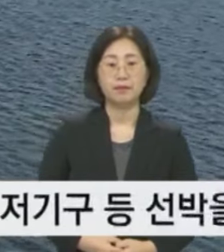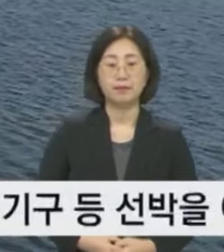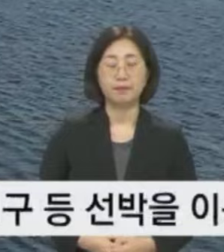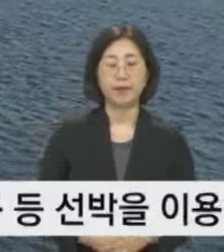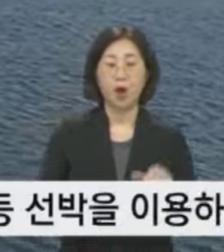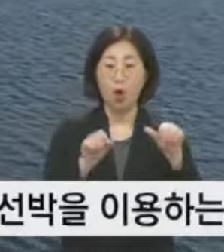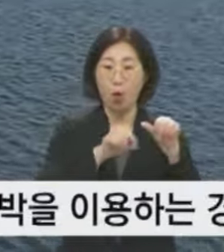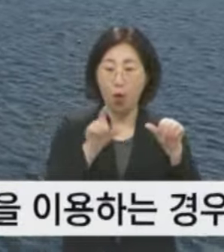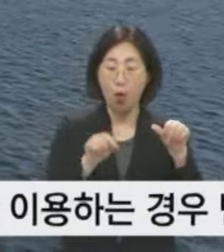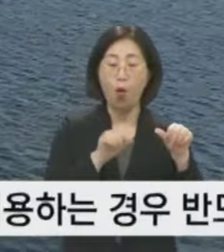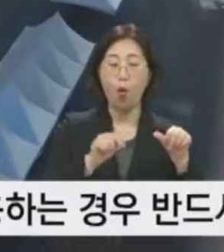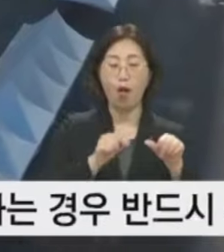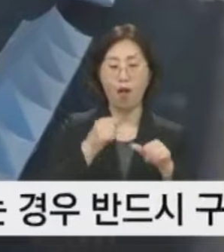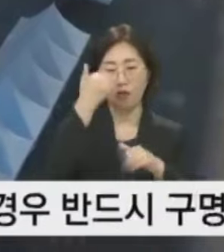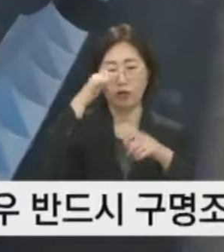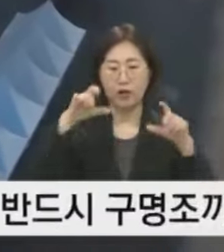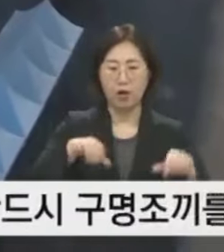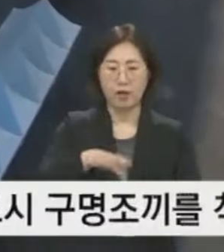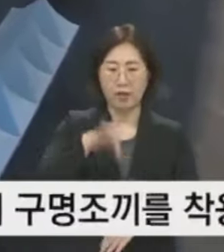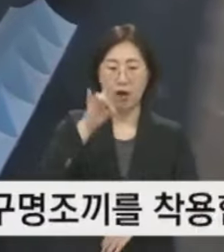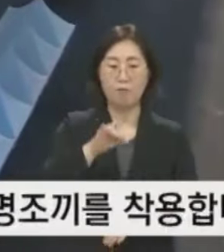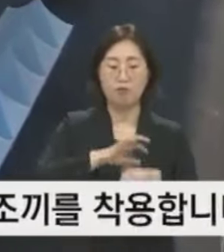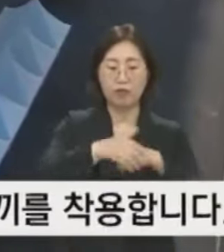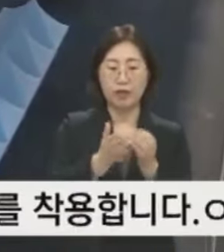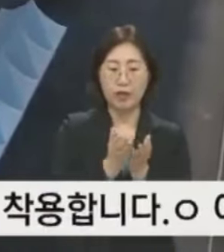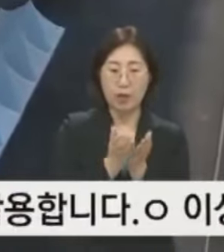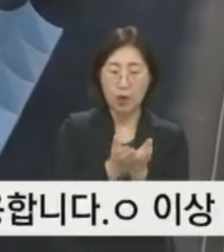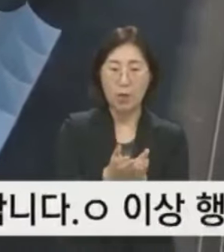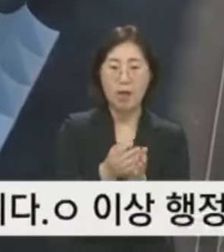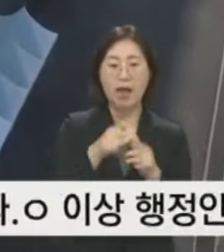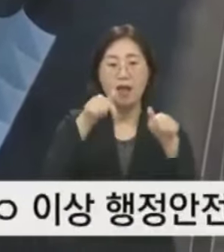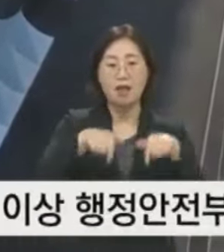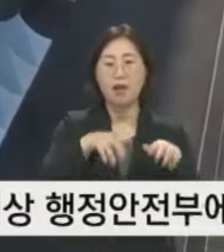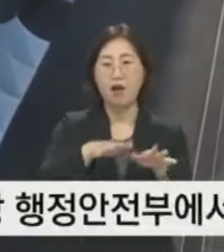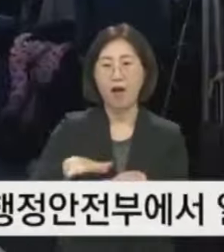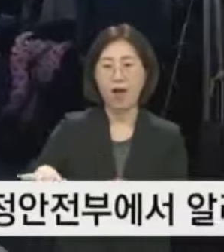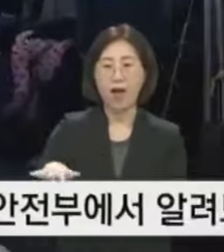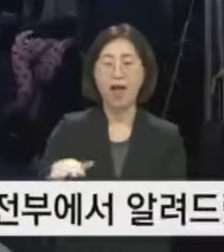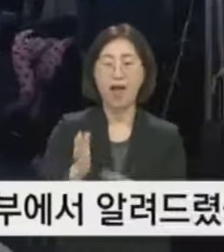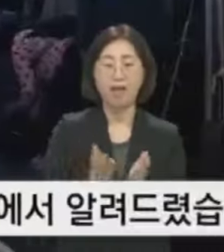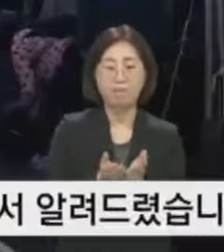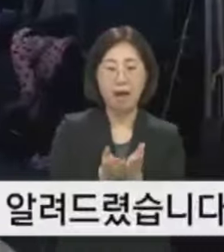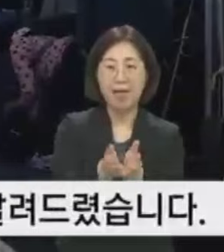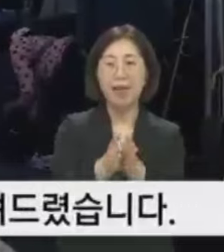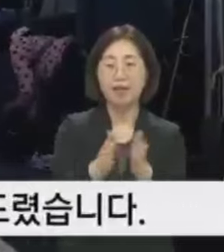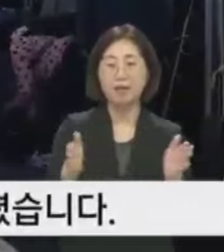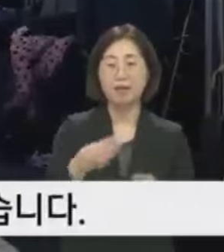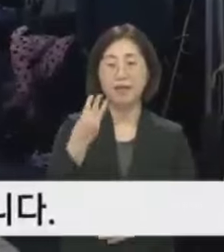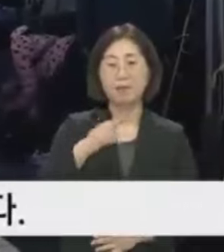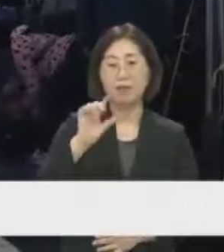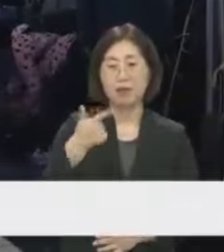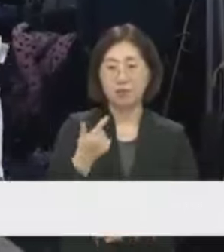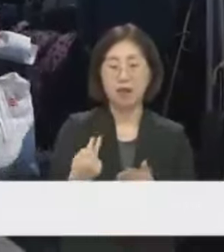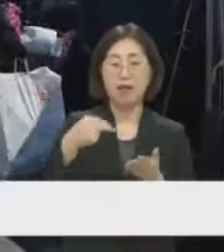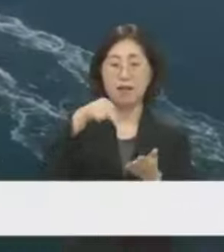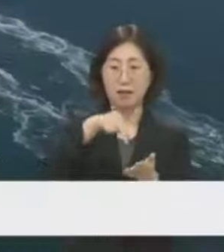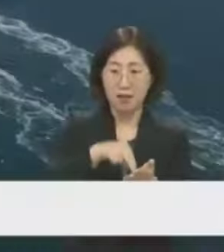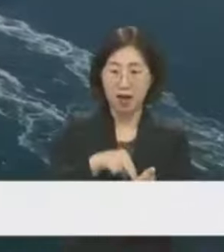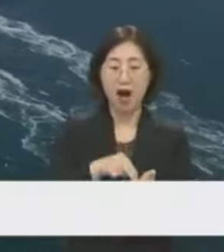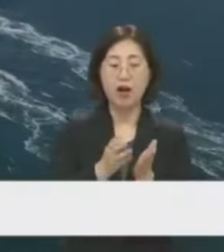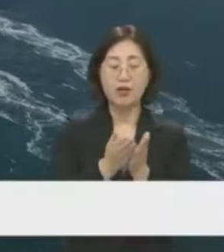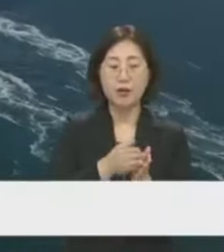지난 5월 충청권 최초의 국제 크루즈선이 서해 바닷길을 새롭게 열었습니다. 3,600여 명이 승선한